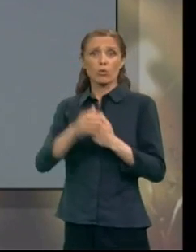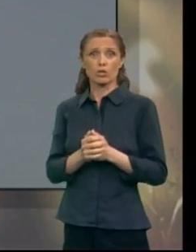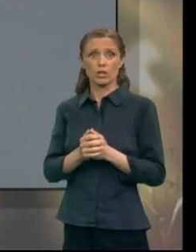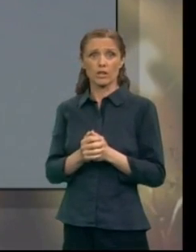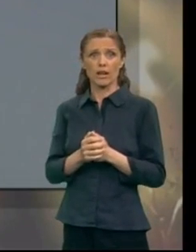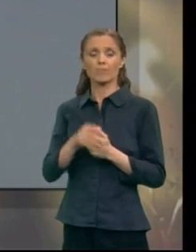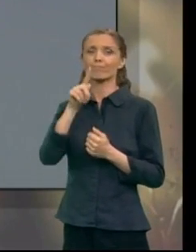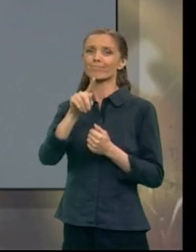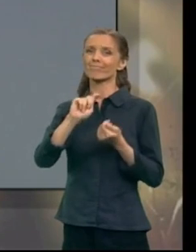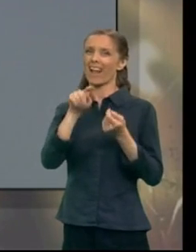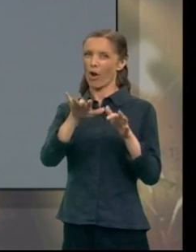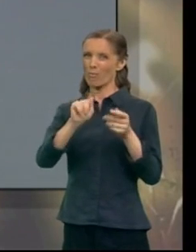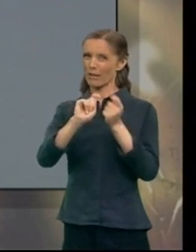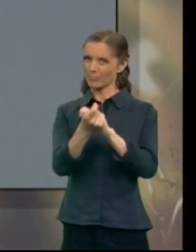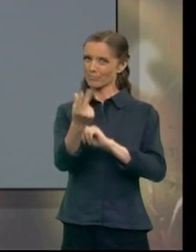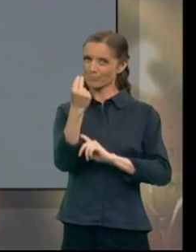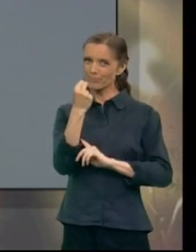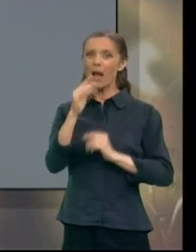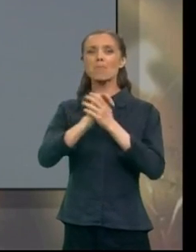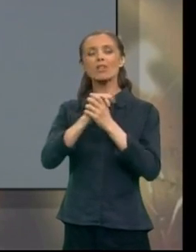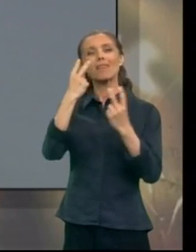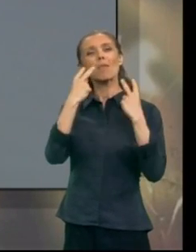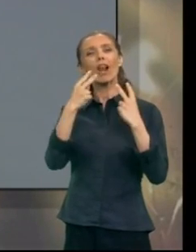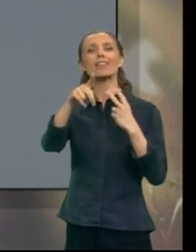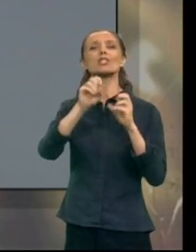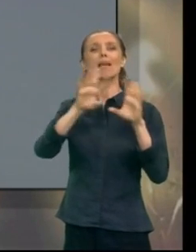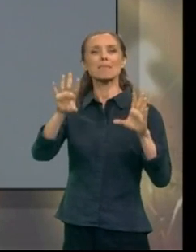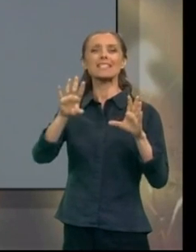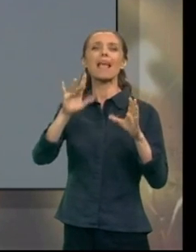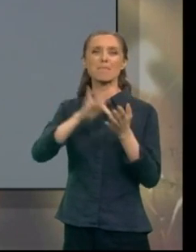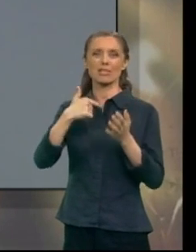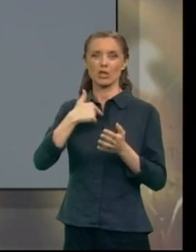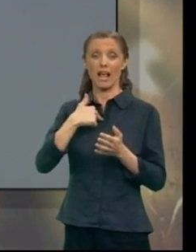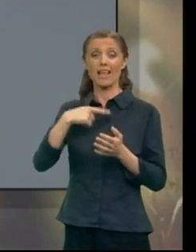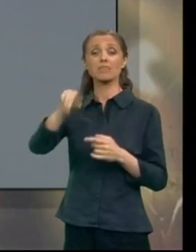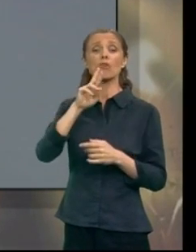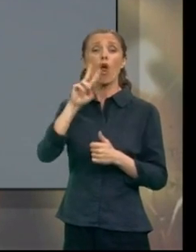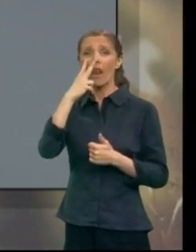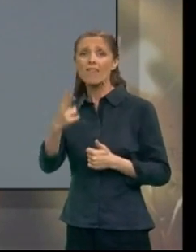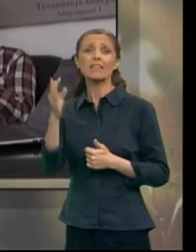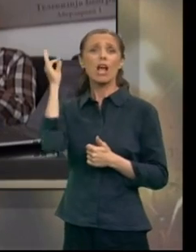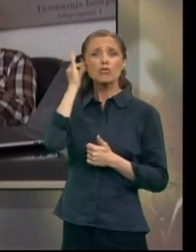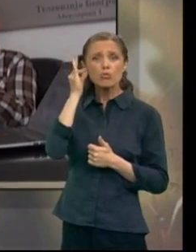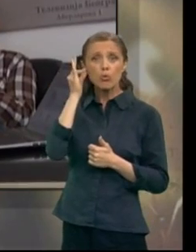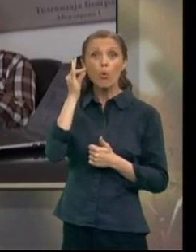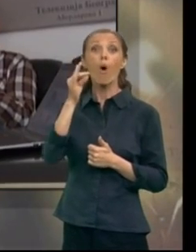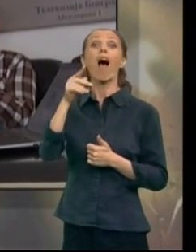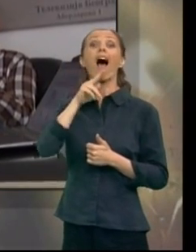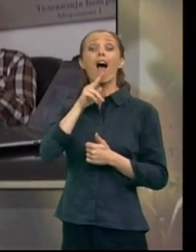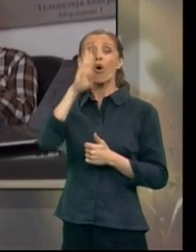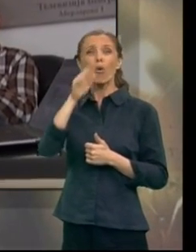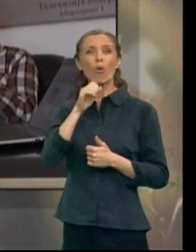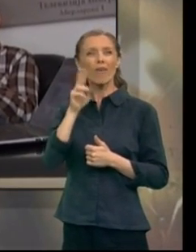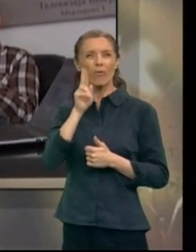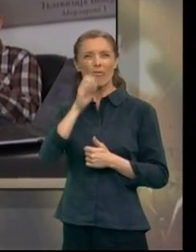Pozdravljamo gledaoce emisije Mesto za nas. Oni koji ne vide, čuju, a gluvi ili nagluvi pročitaju. Da bi